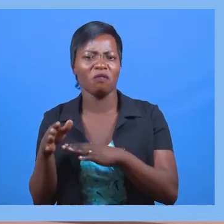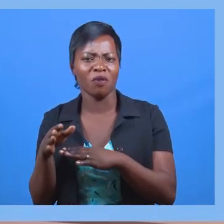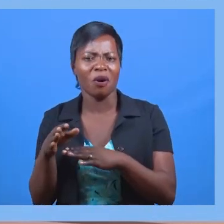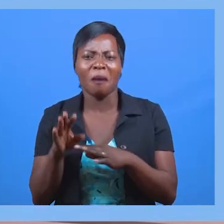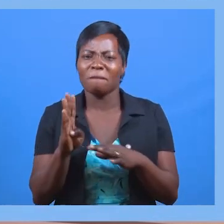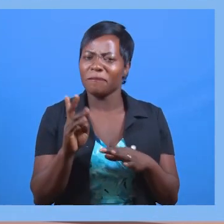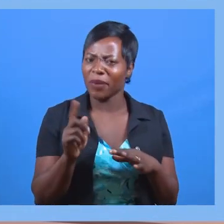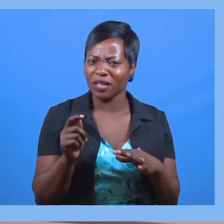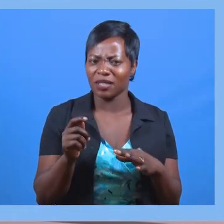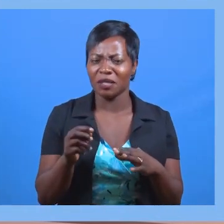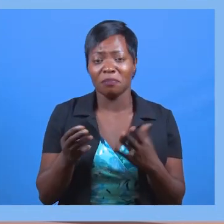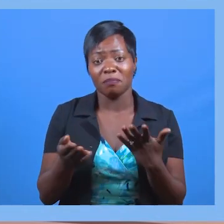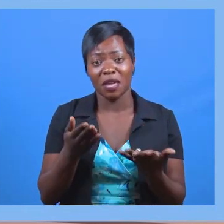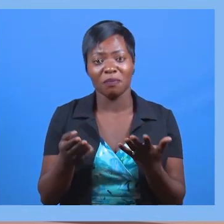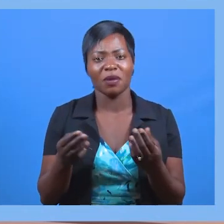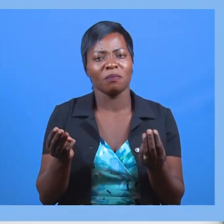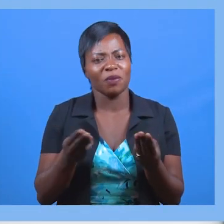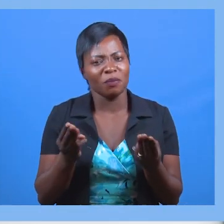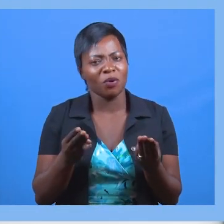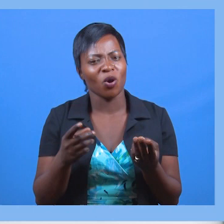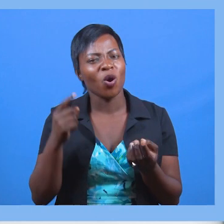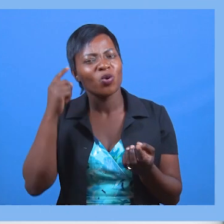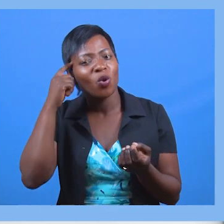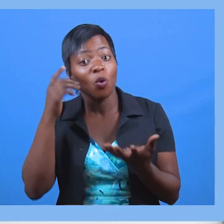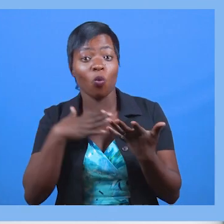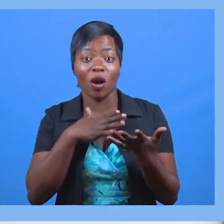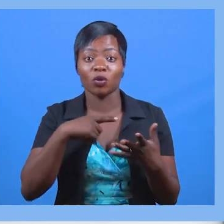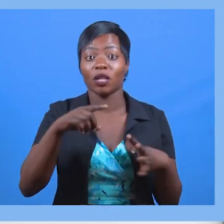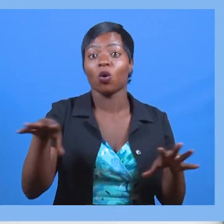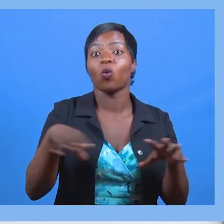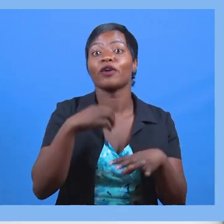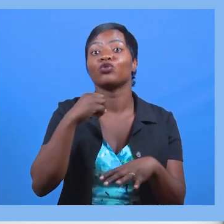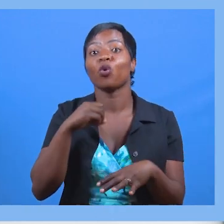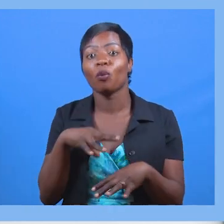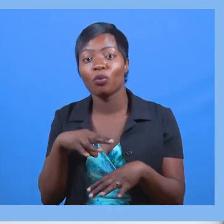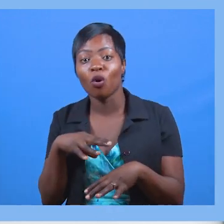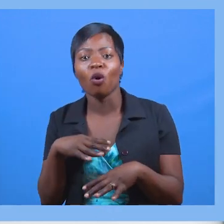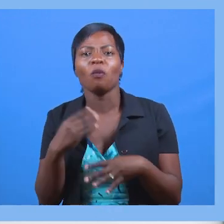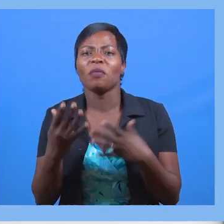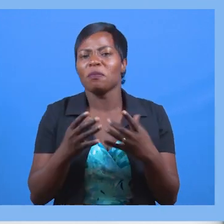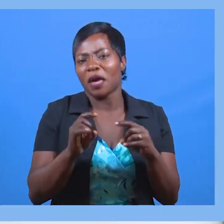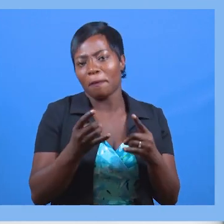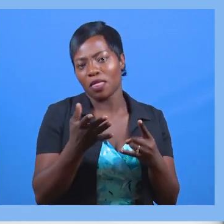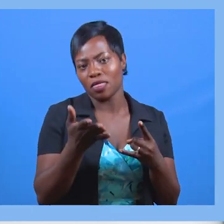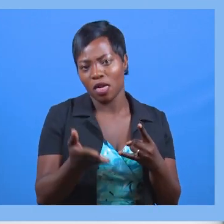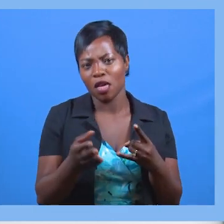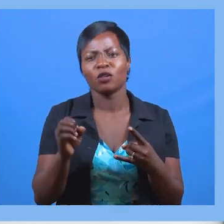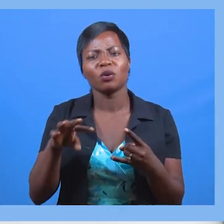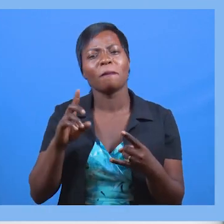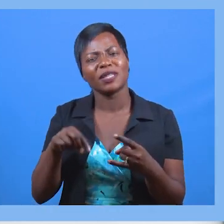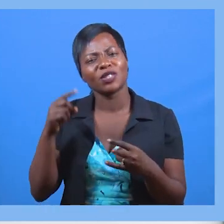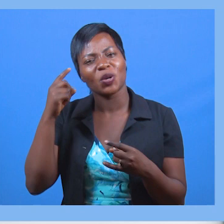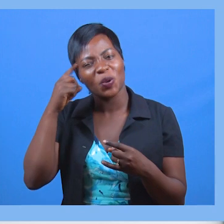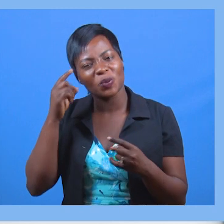pada munoziva vanhu mazuva ano vanofamba nemabasa, pamwe muri kuenda kuworkshop, pamwe pane zviri kuitika, muda kuziva kuti muri